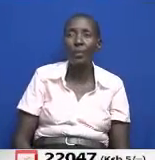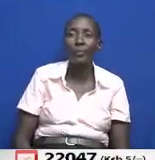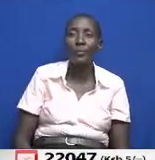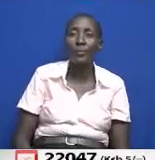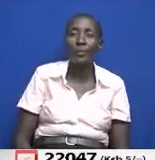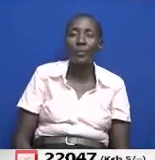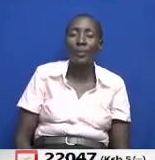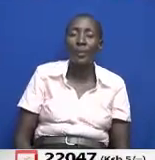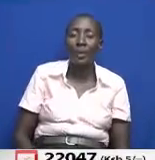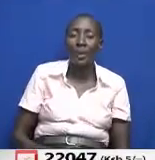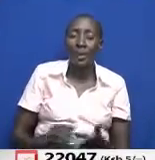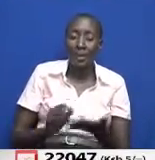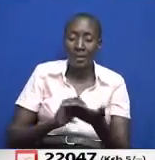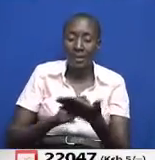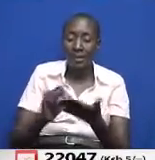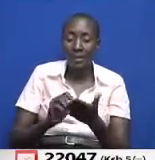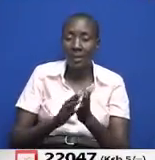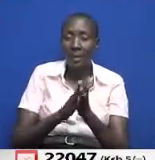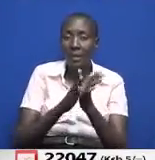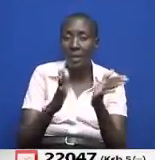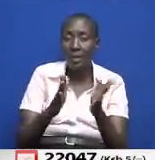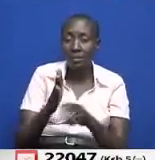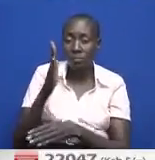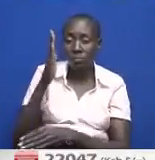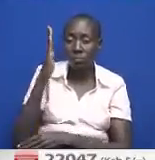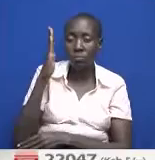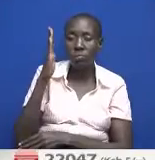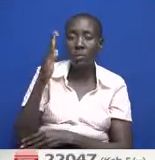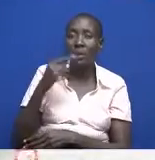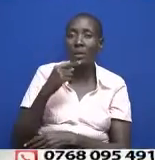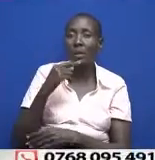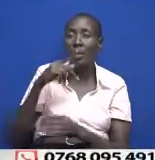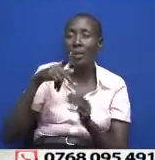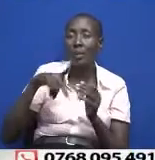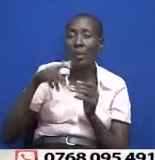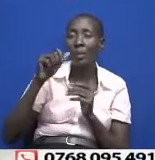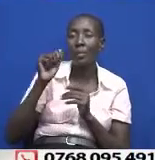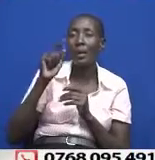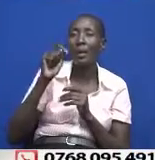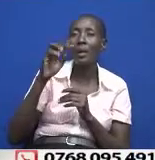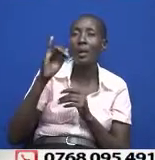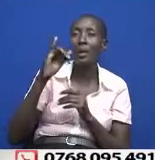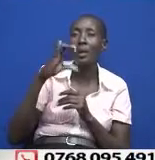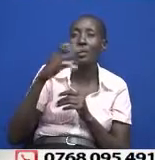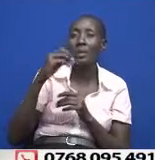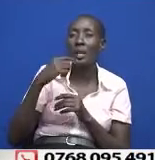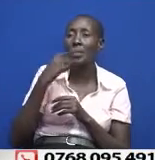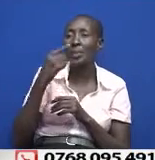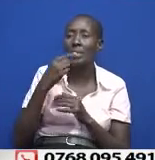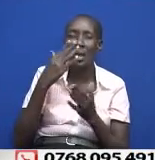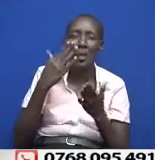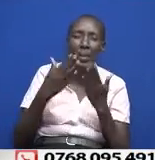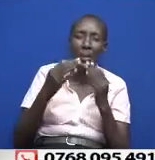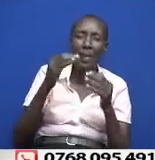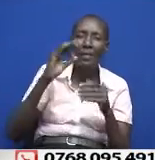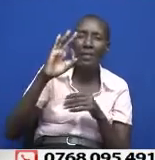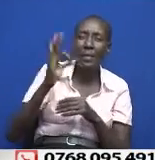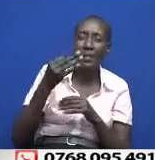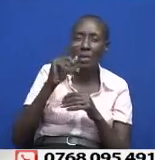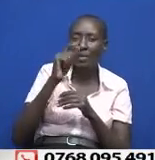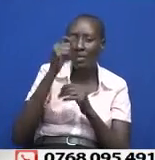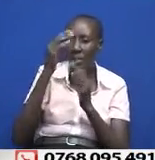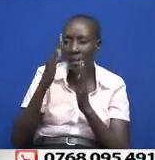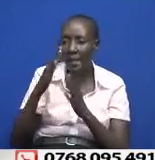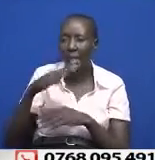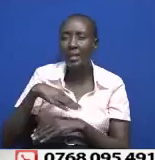Katibu tawala wa usalama wa ndani ya nchi Patrick Ntutu leo amesema kuwa takriban wa Kenya 3000 huaga dunia kila